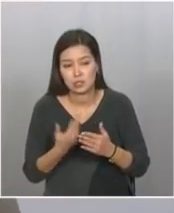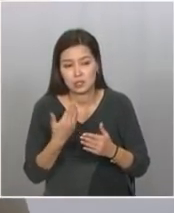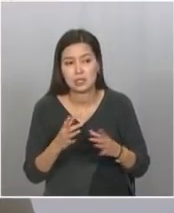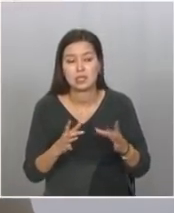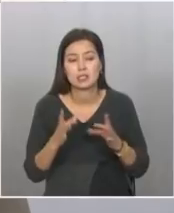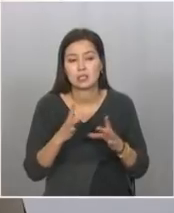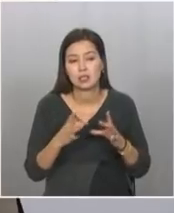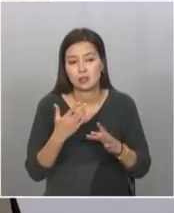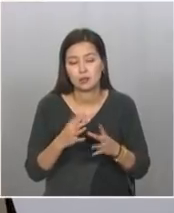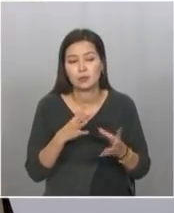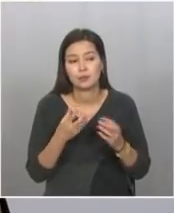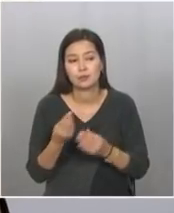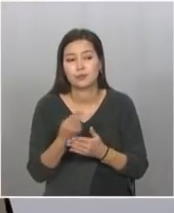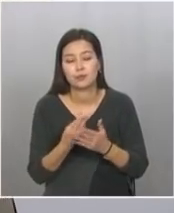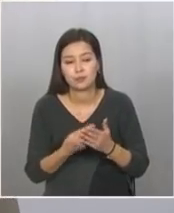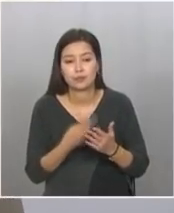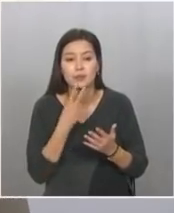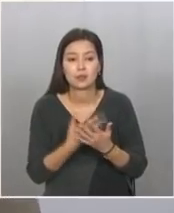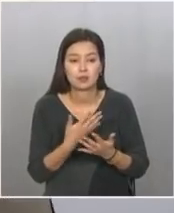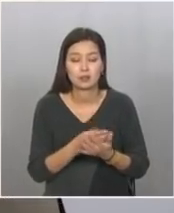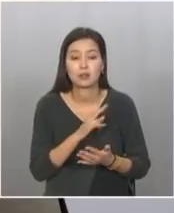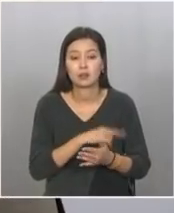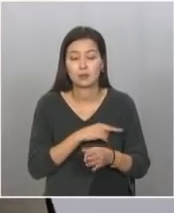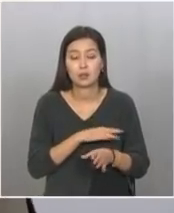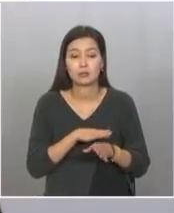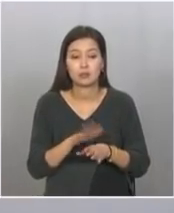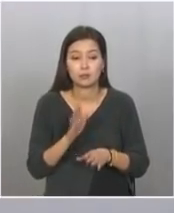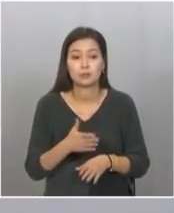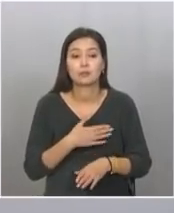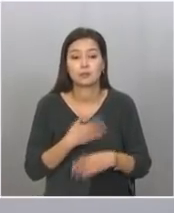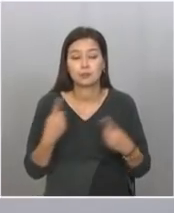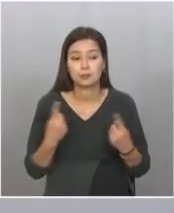арқылы суретпен көрсетіп жұмыс істейміз. Бірінші бізде